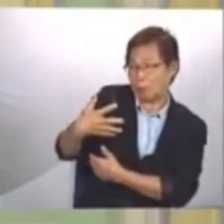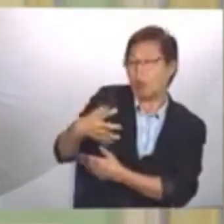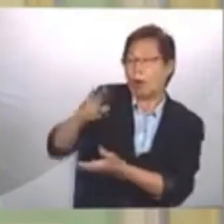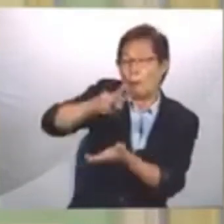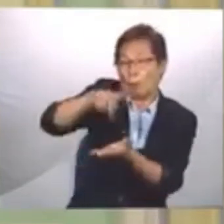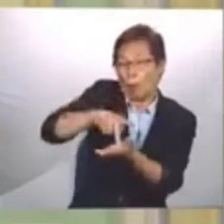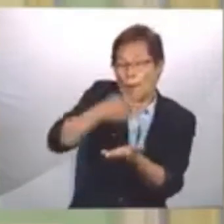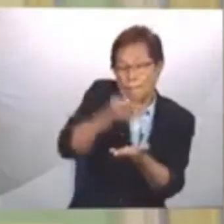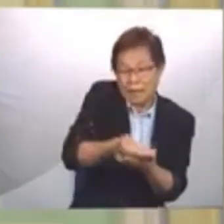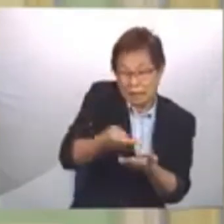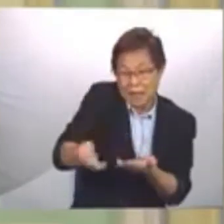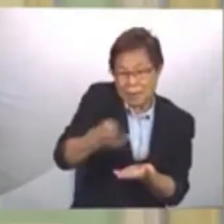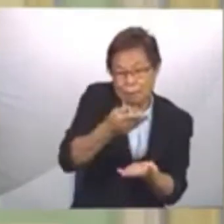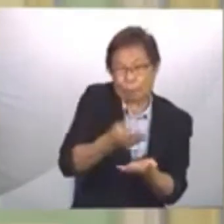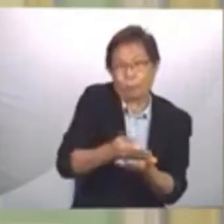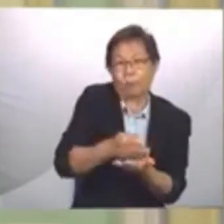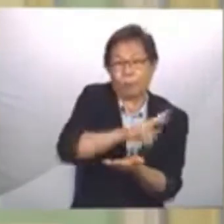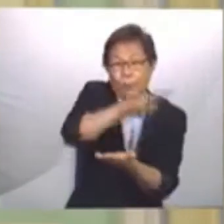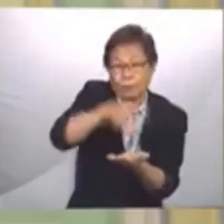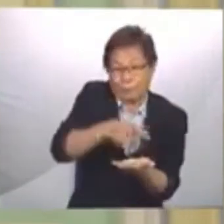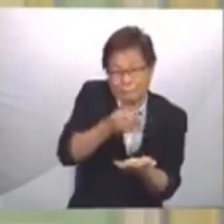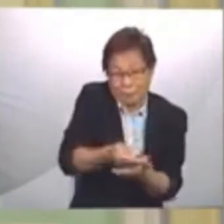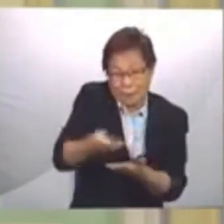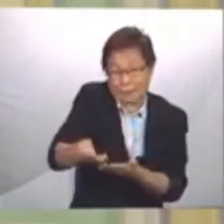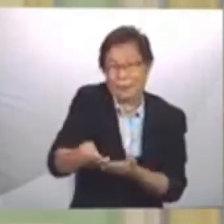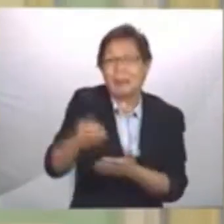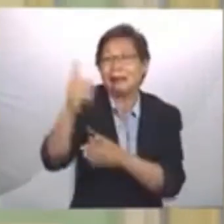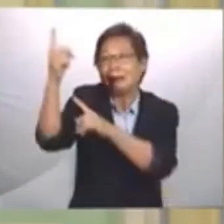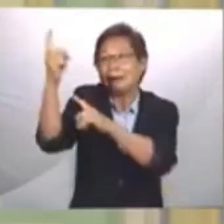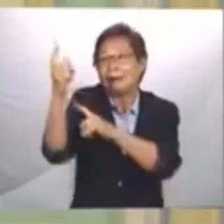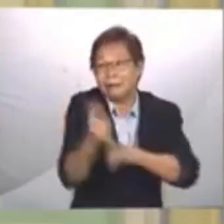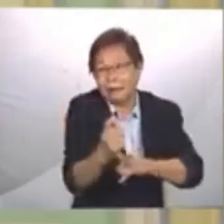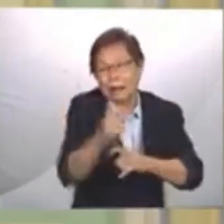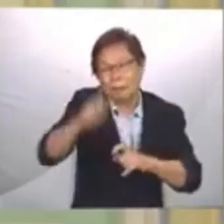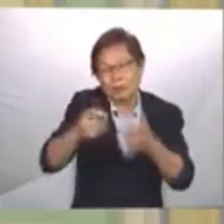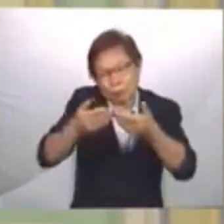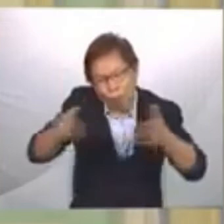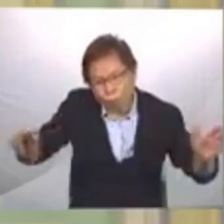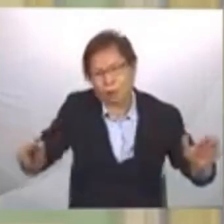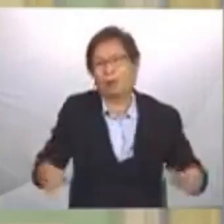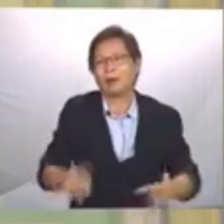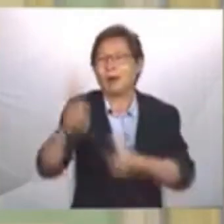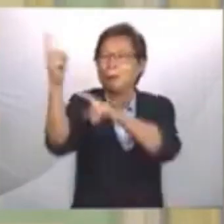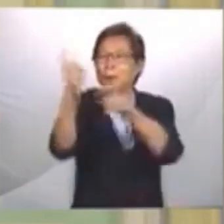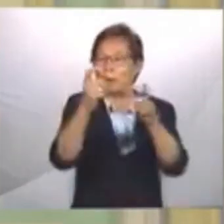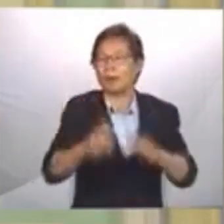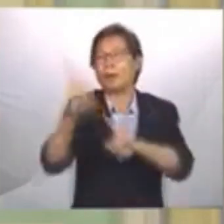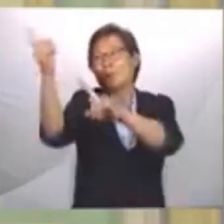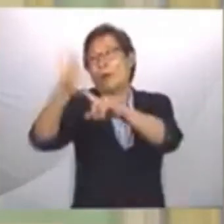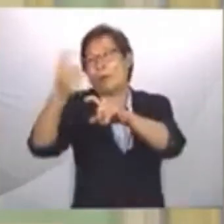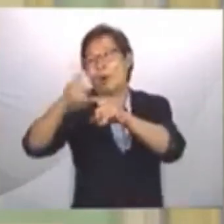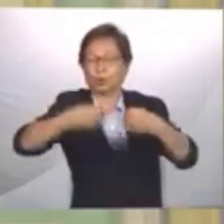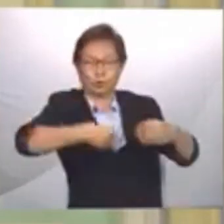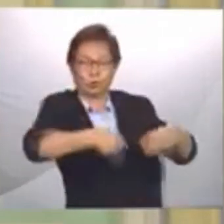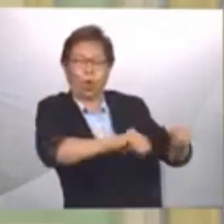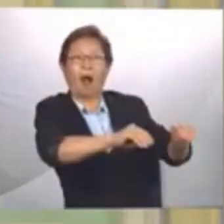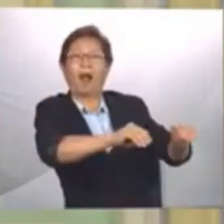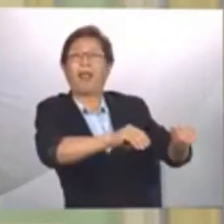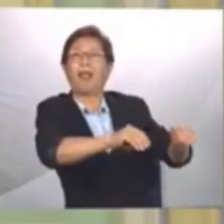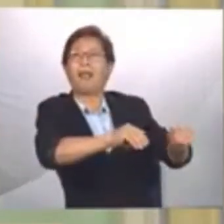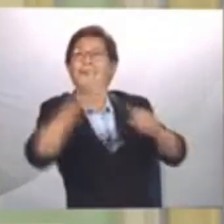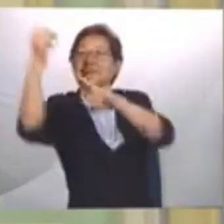pusat pembelian getah mesti dibuka bagi membantu penoreh-penoreh getah untuk menjual